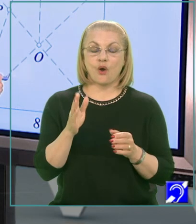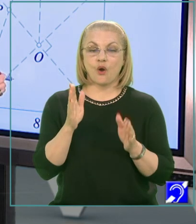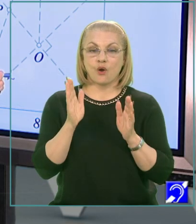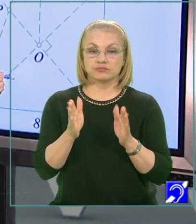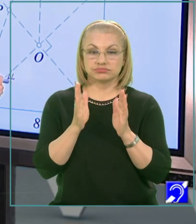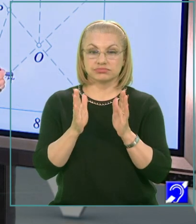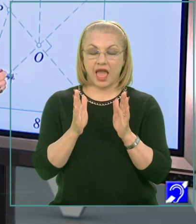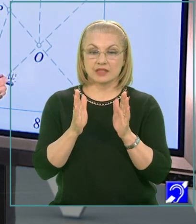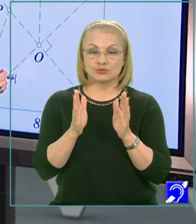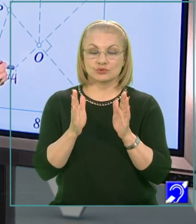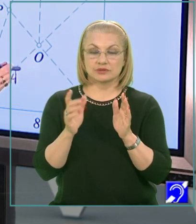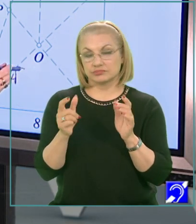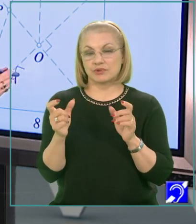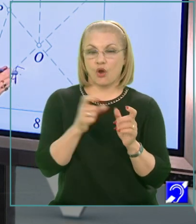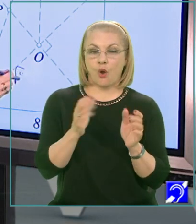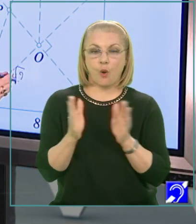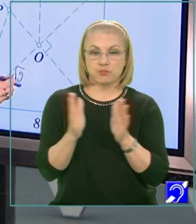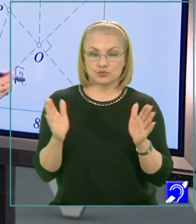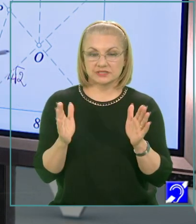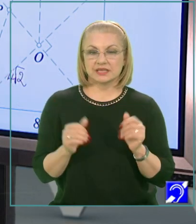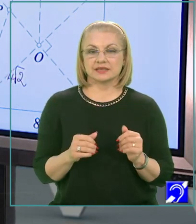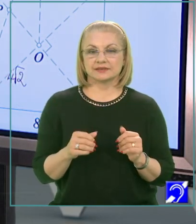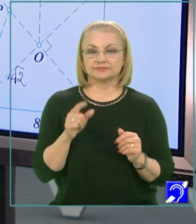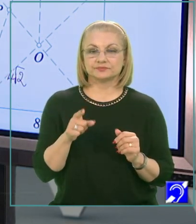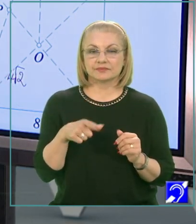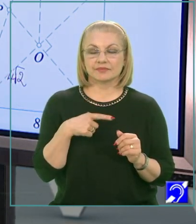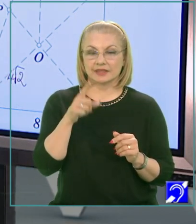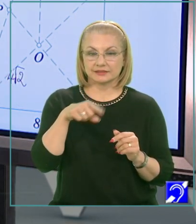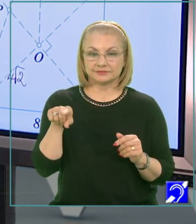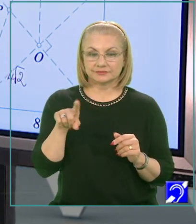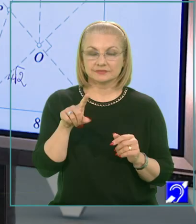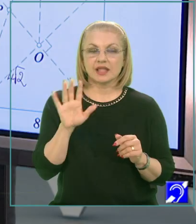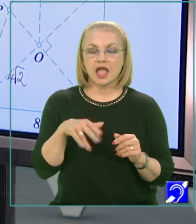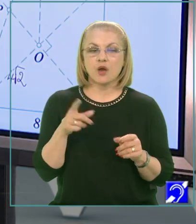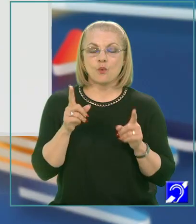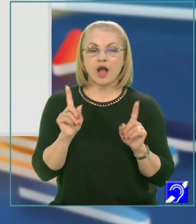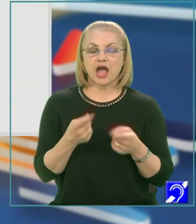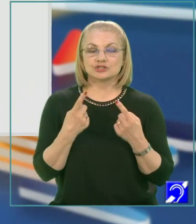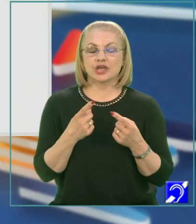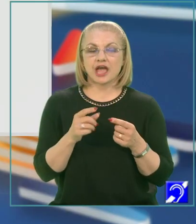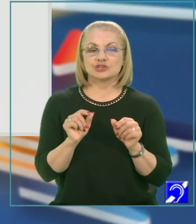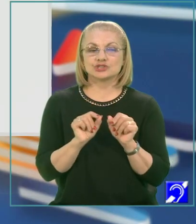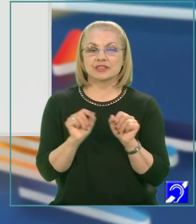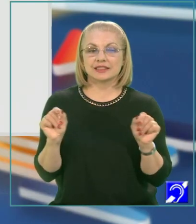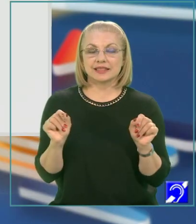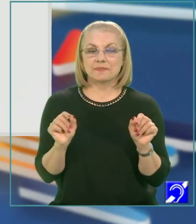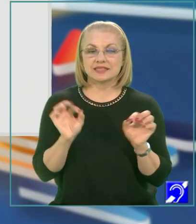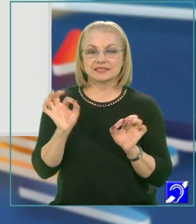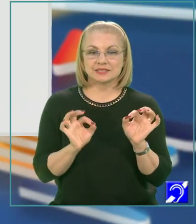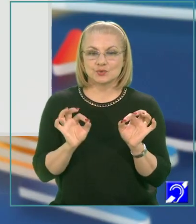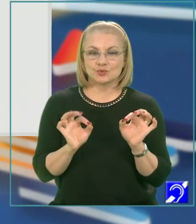această figură, în acest 4 later, au aceeași dimensiune. 4 radical din 2, AE este egal cu